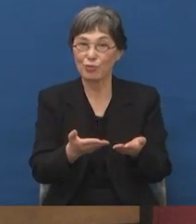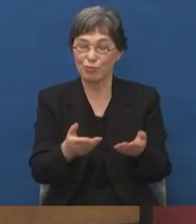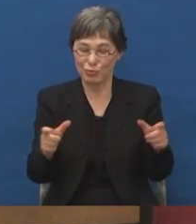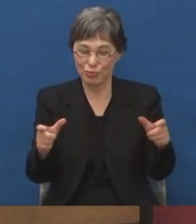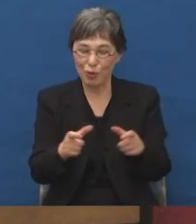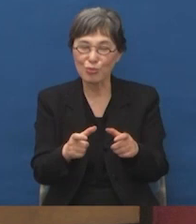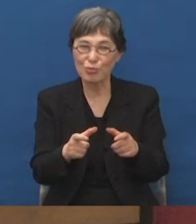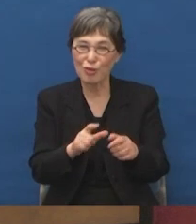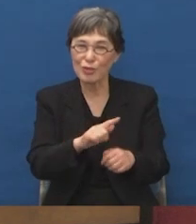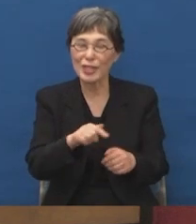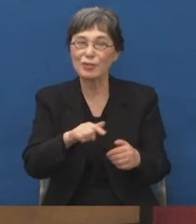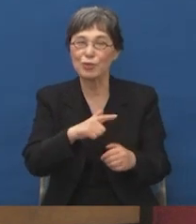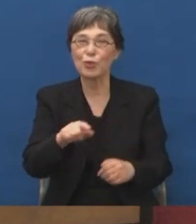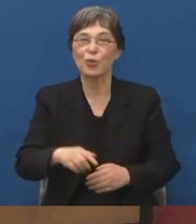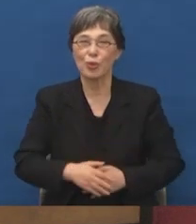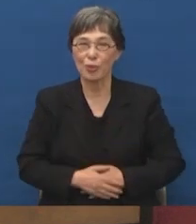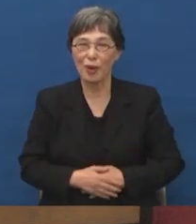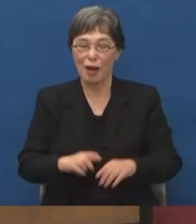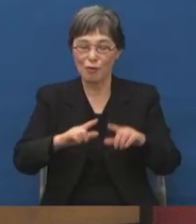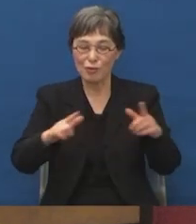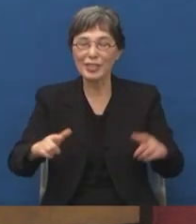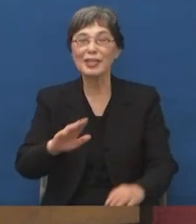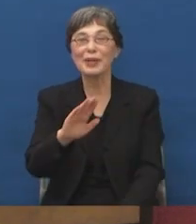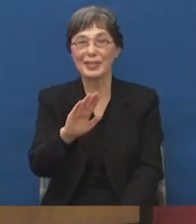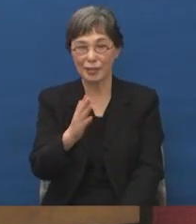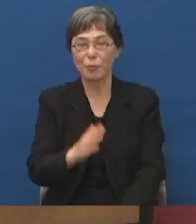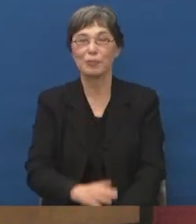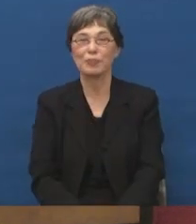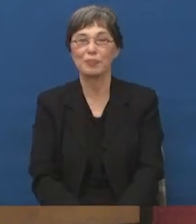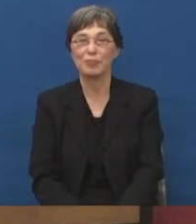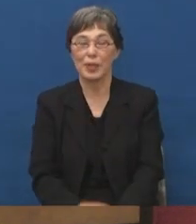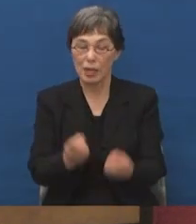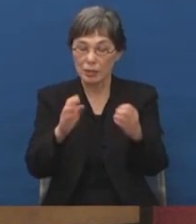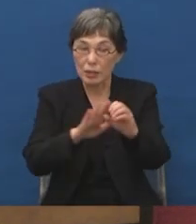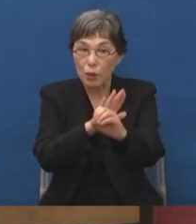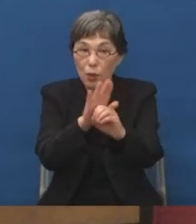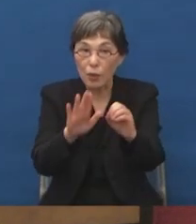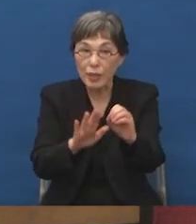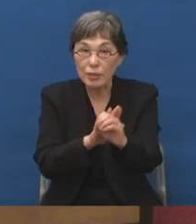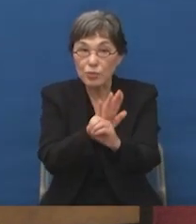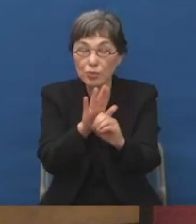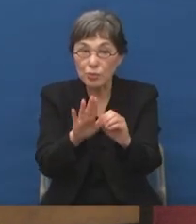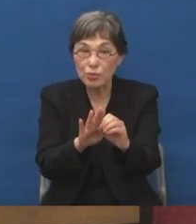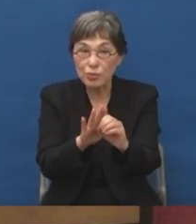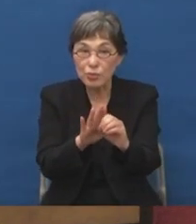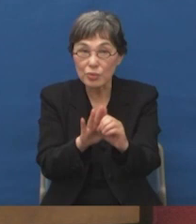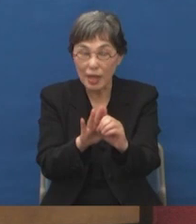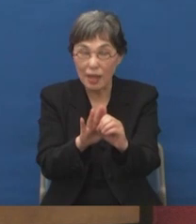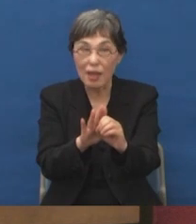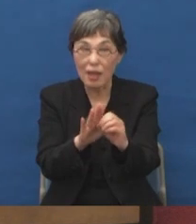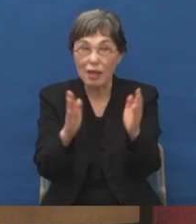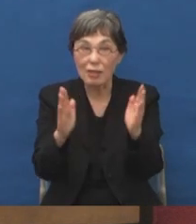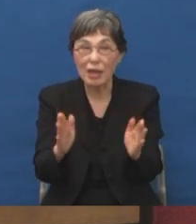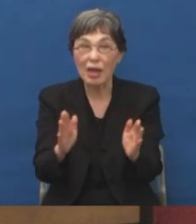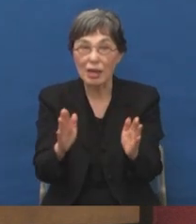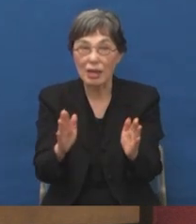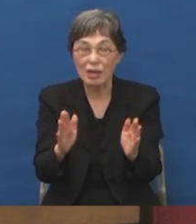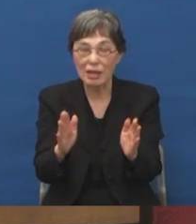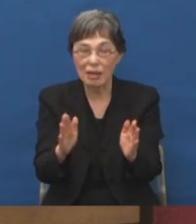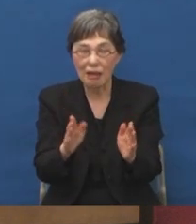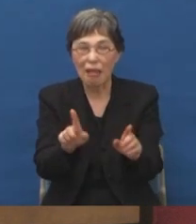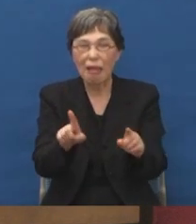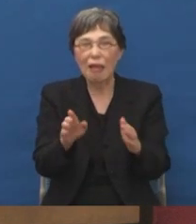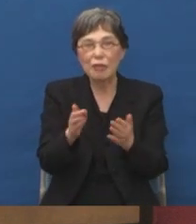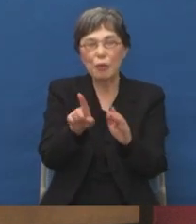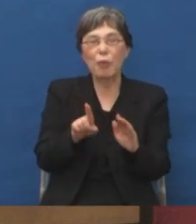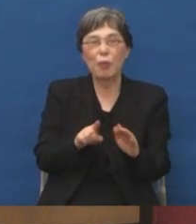多機能施設などが増えてきてはいますが、新型コロナウイルスでこの間は手控えが起こり、短